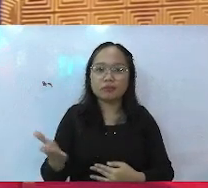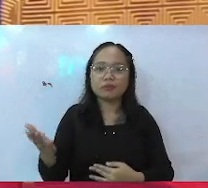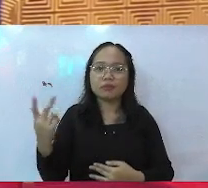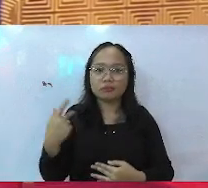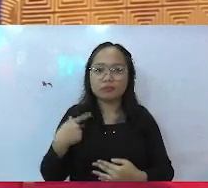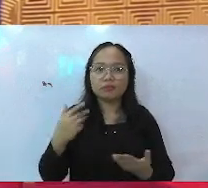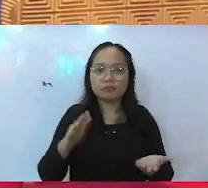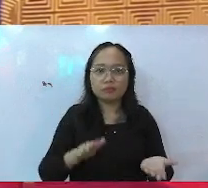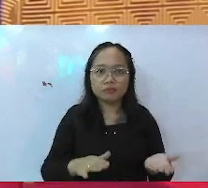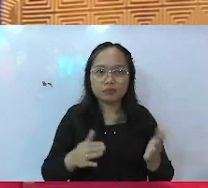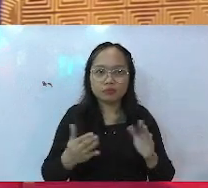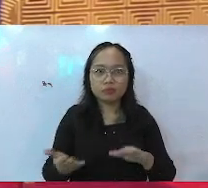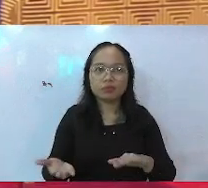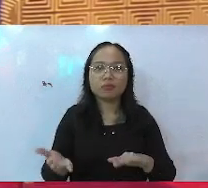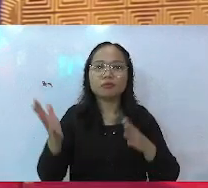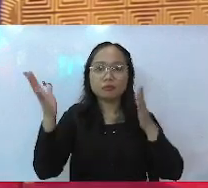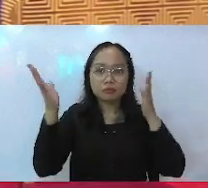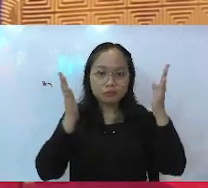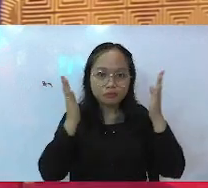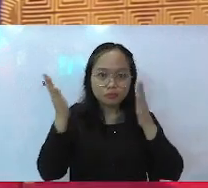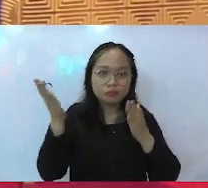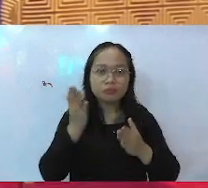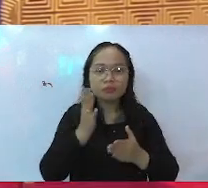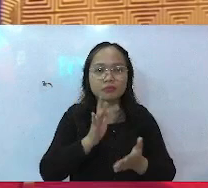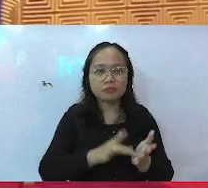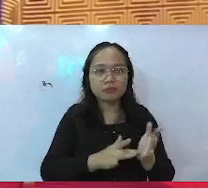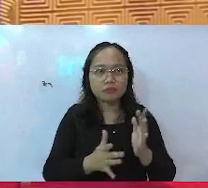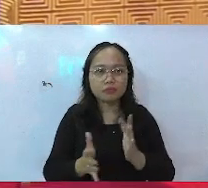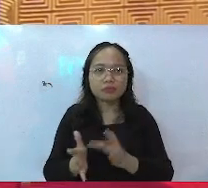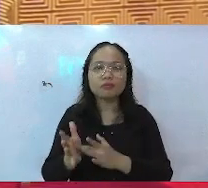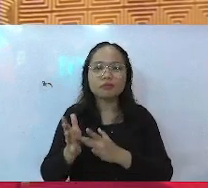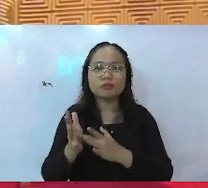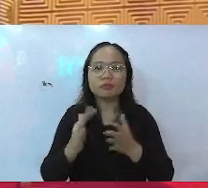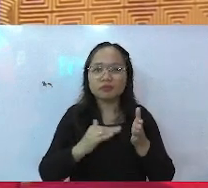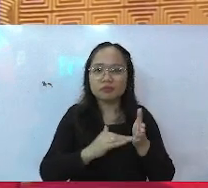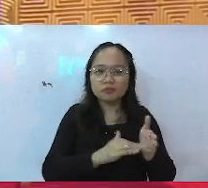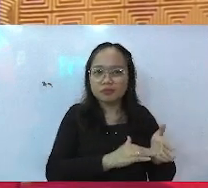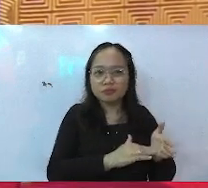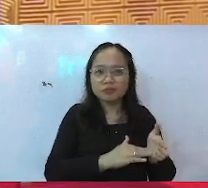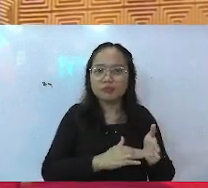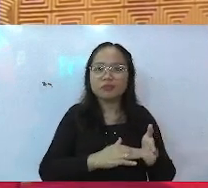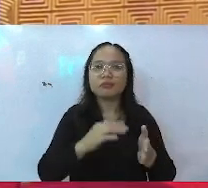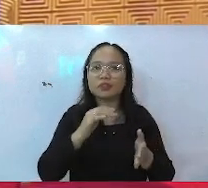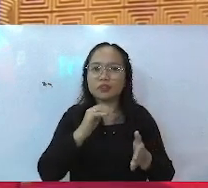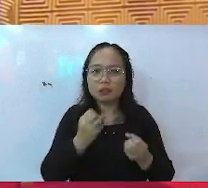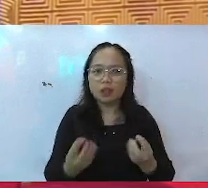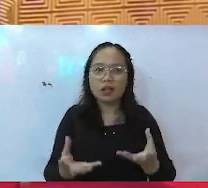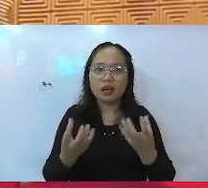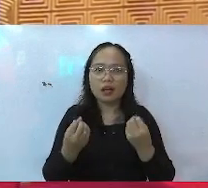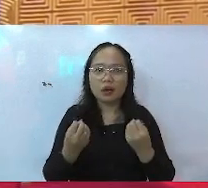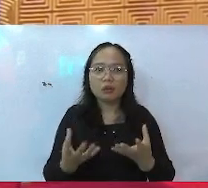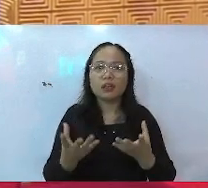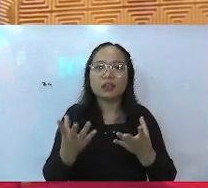our now serving against our numbered